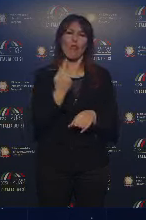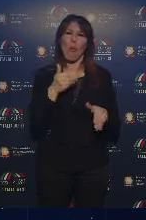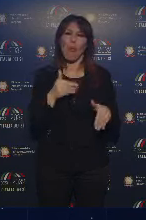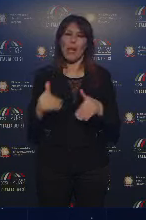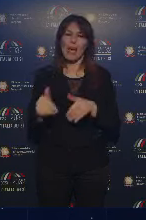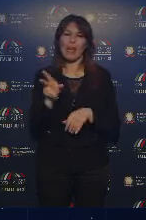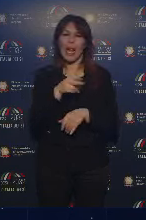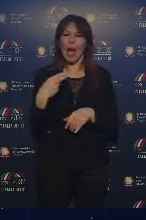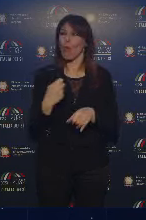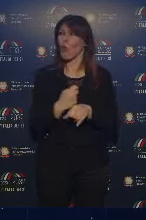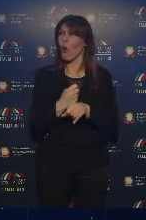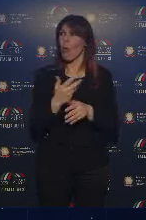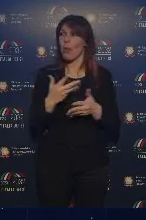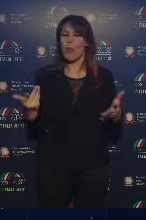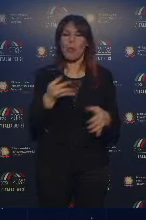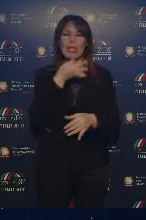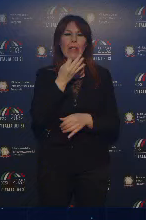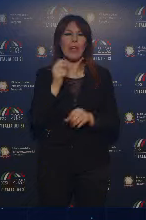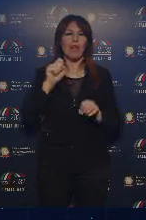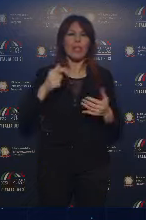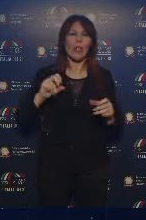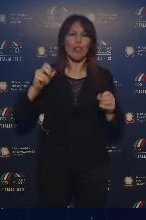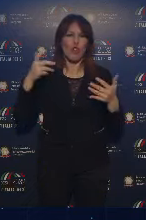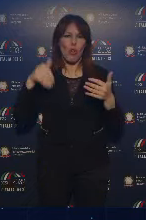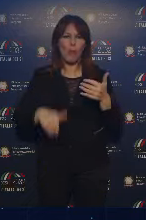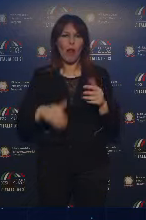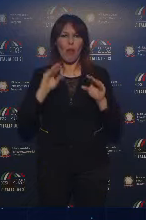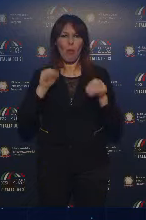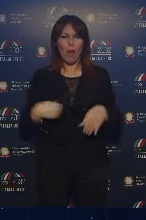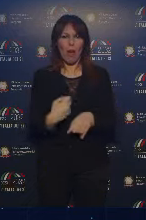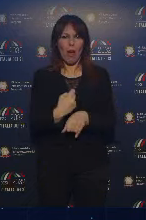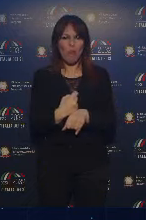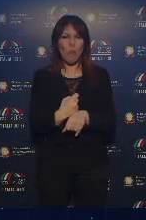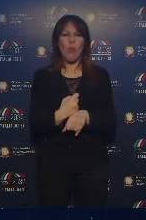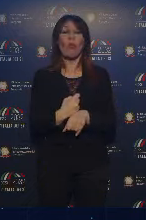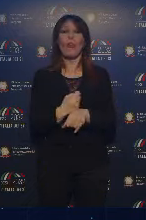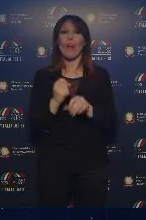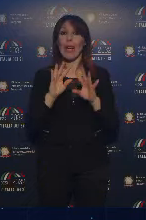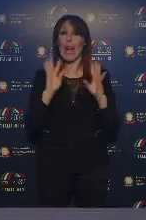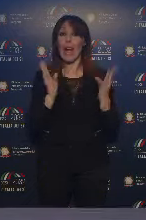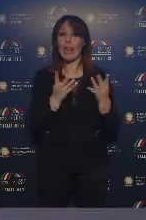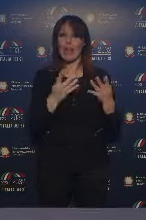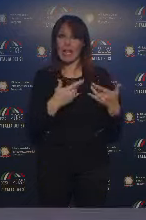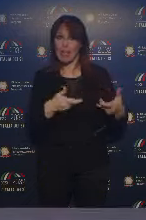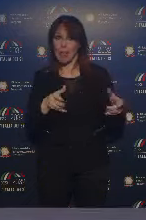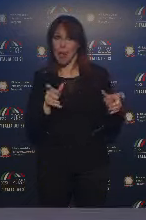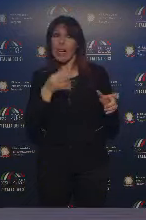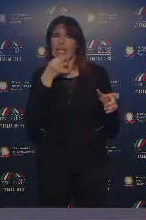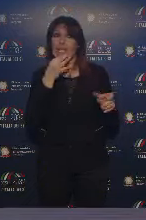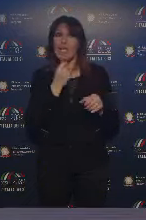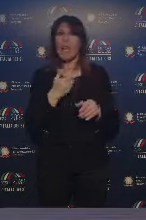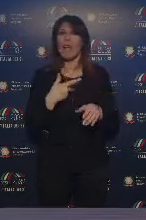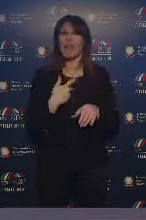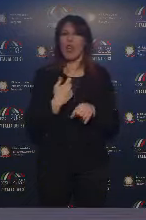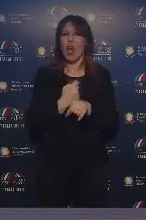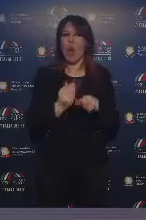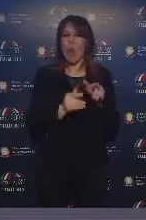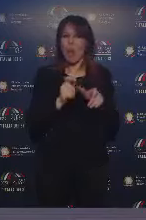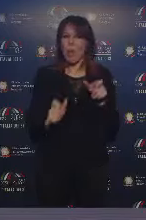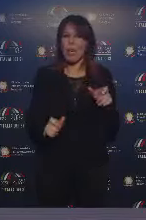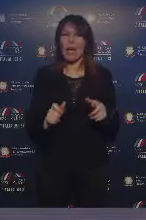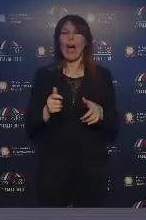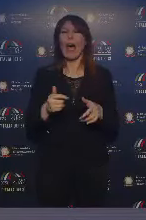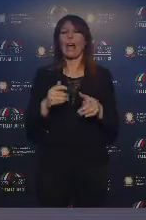significa circa 171.000 posti di lavoro quindi ogni cantiere sbloccato per me significa avere operai ingegneri artigiani